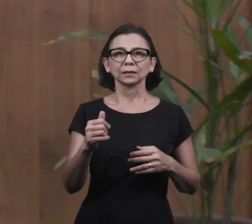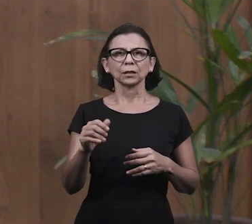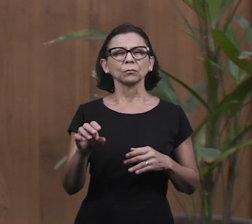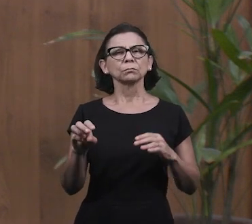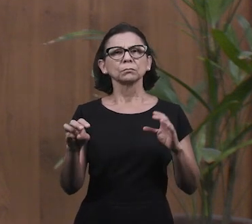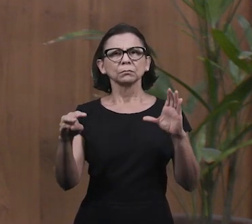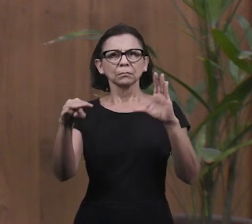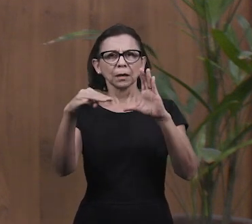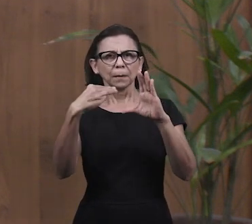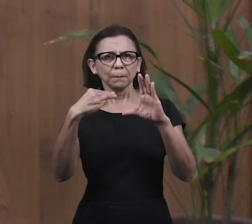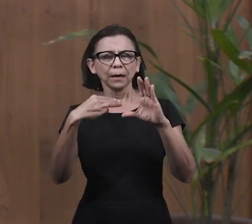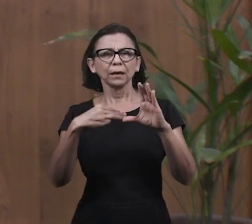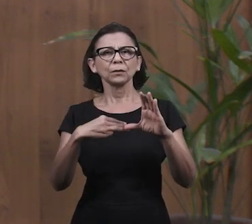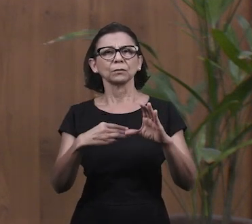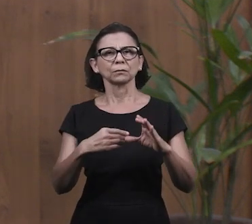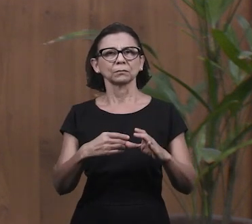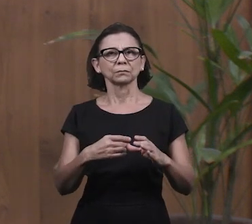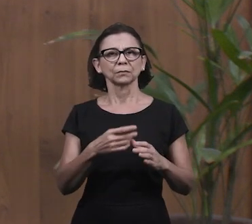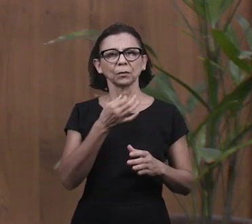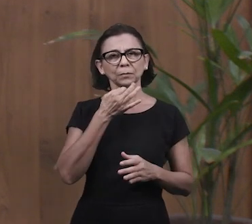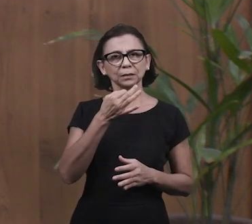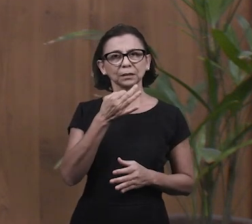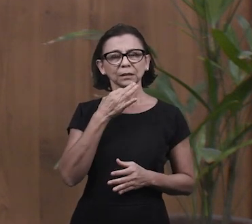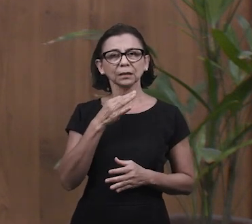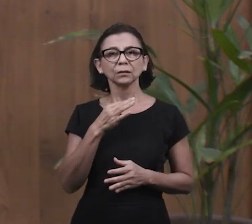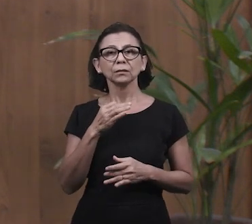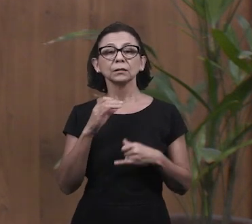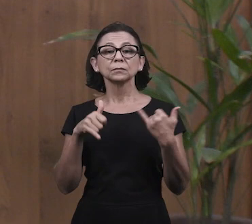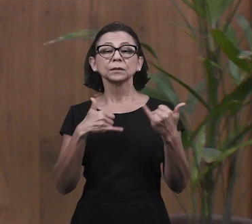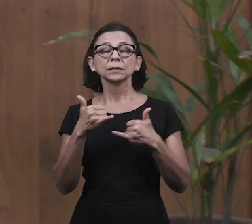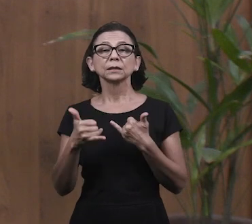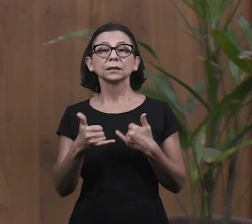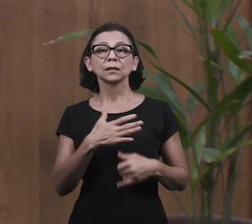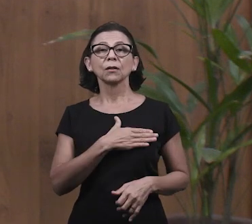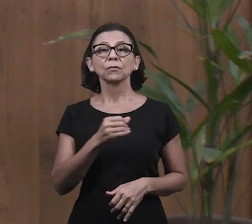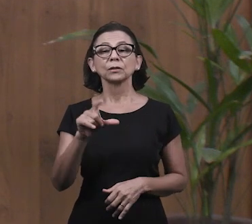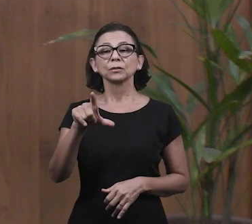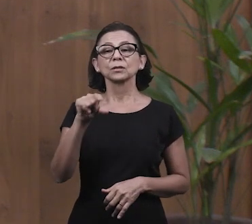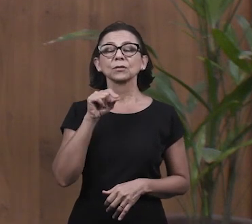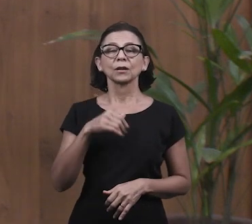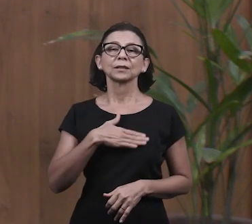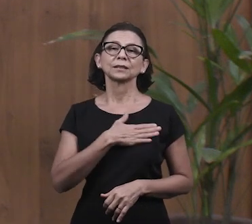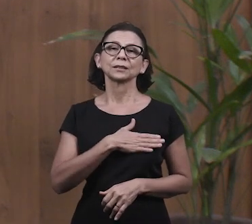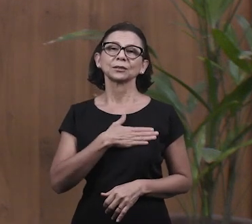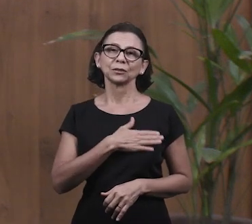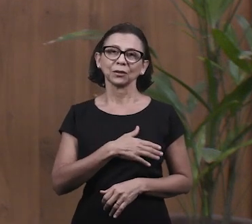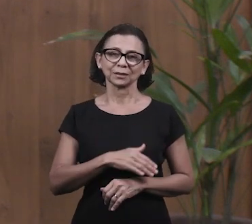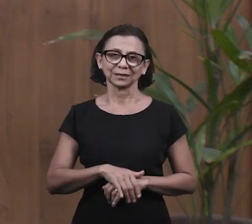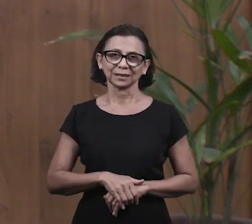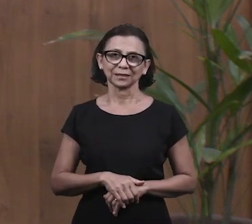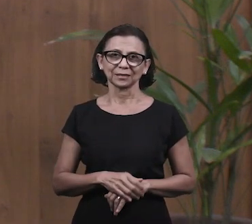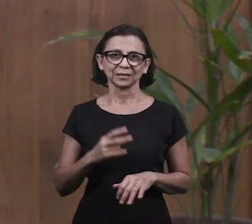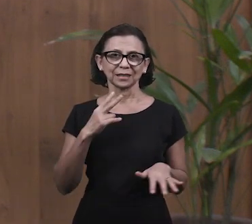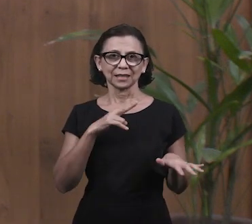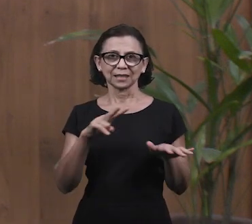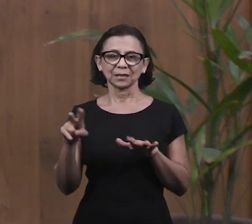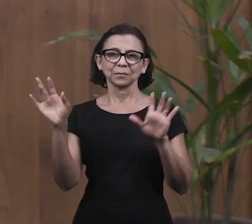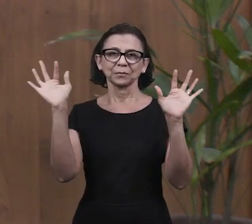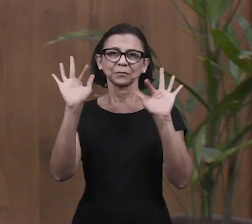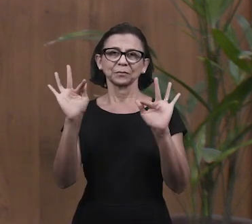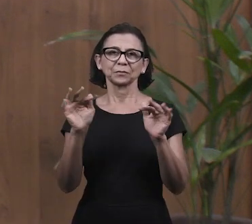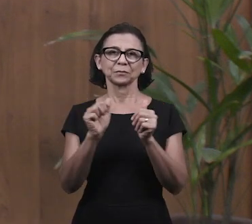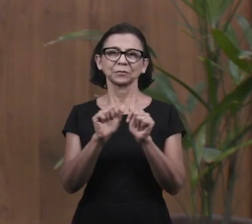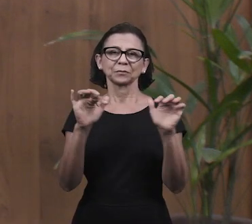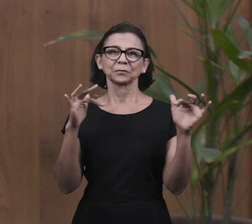stimule la créativité. Envoyez-nous un email Radio Manaïm et racontez-nous quels sont les jeux préférés de vos enfants. Que